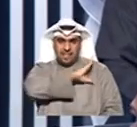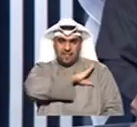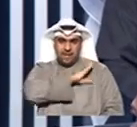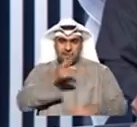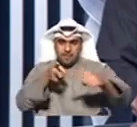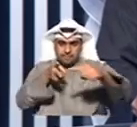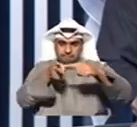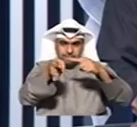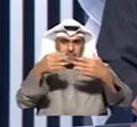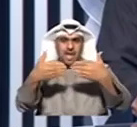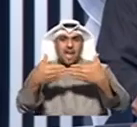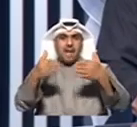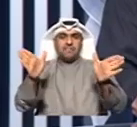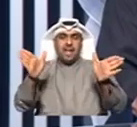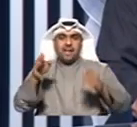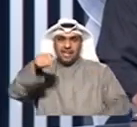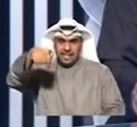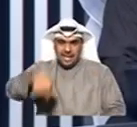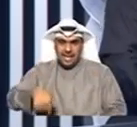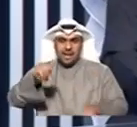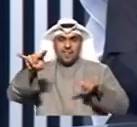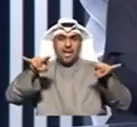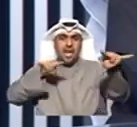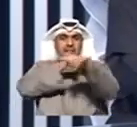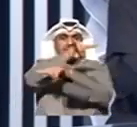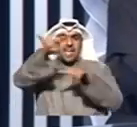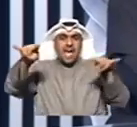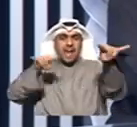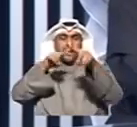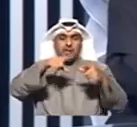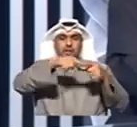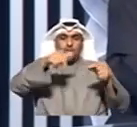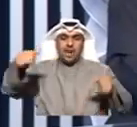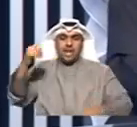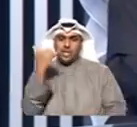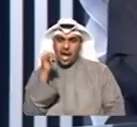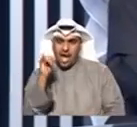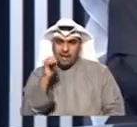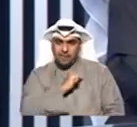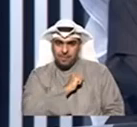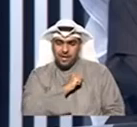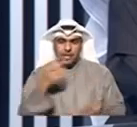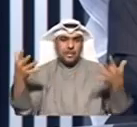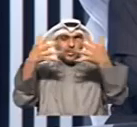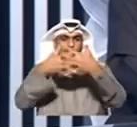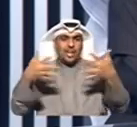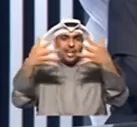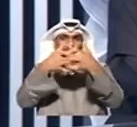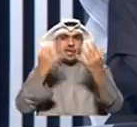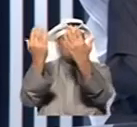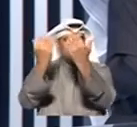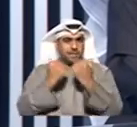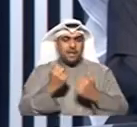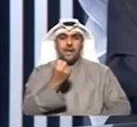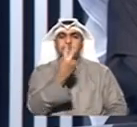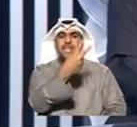الخليج للدفاع والطيران في نسخته الخامسة بمشاركة 212 شركة عالمية رائدة